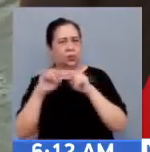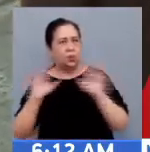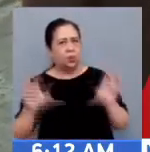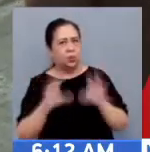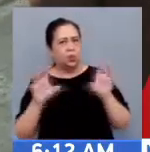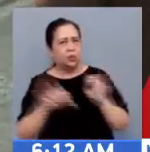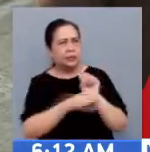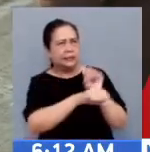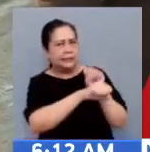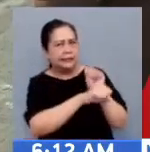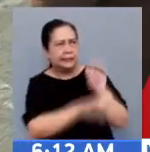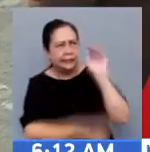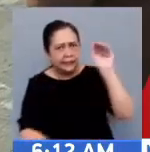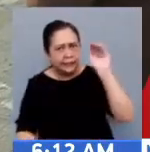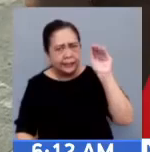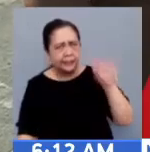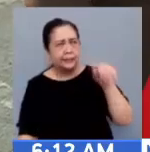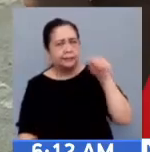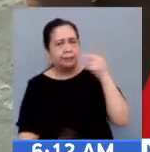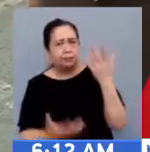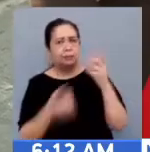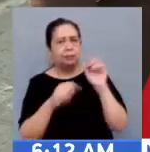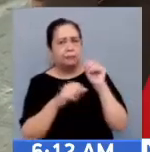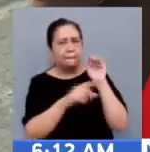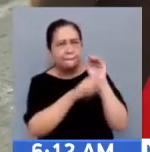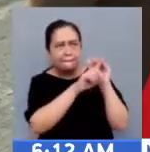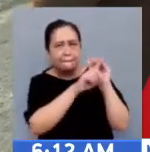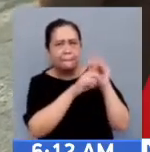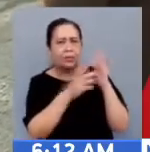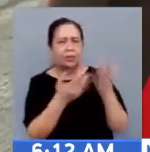mga mamamayan para panawagan na halos sa